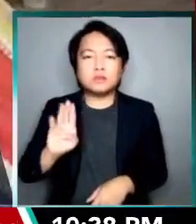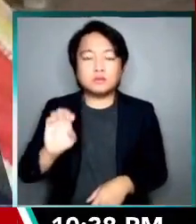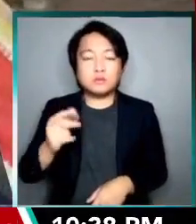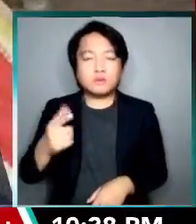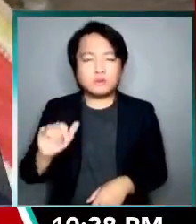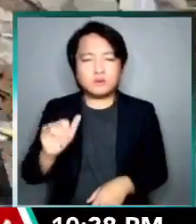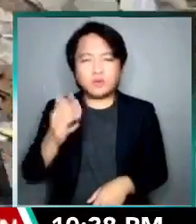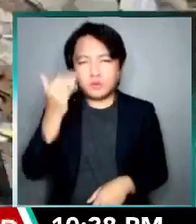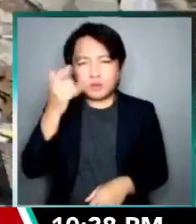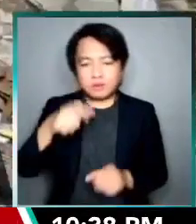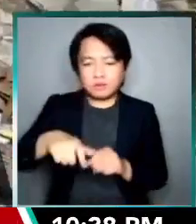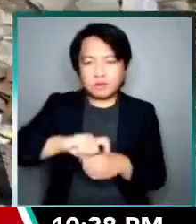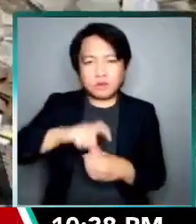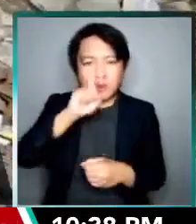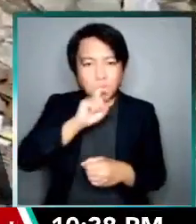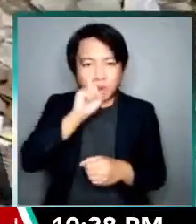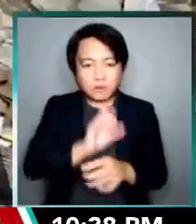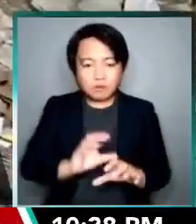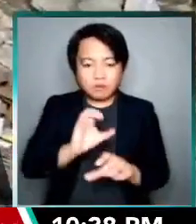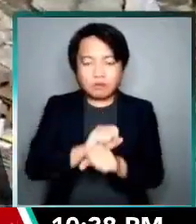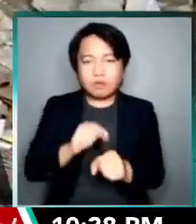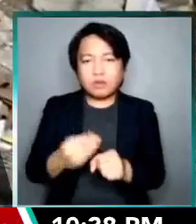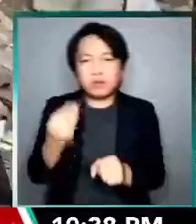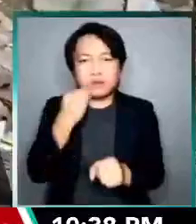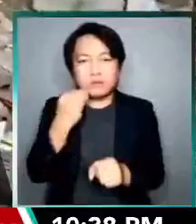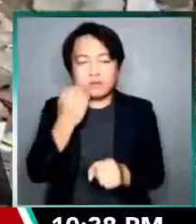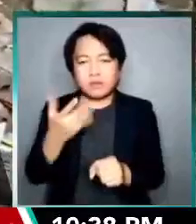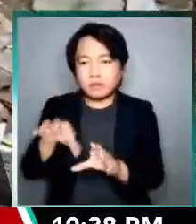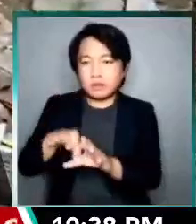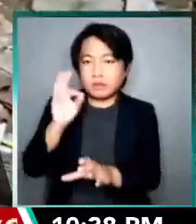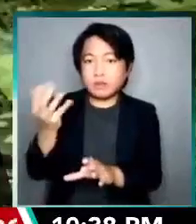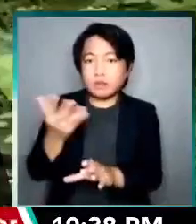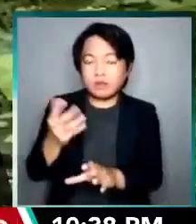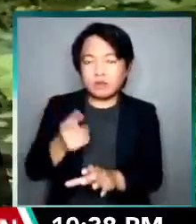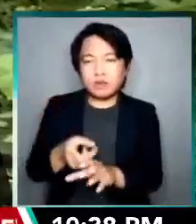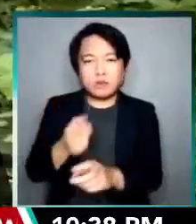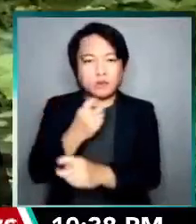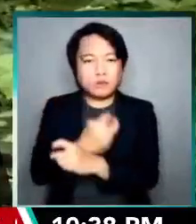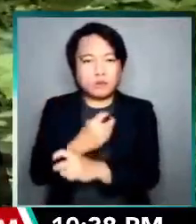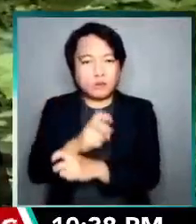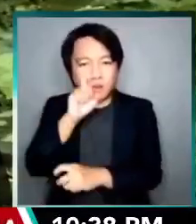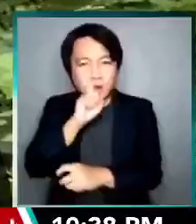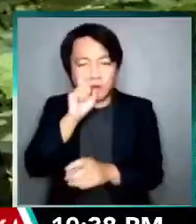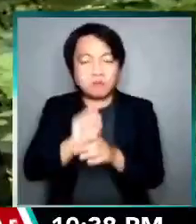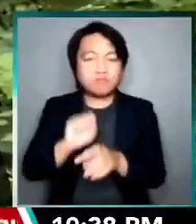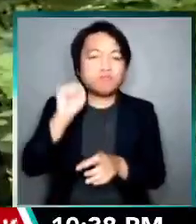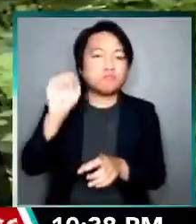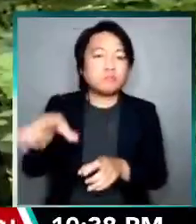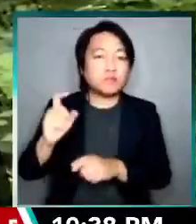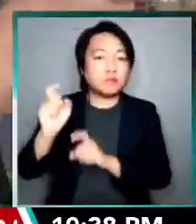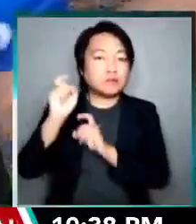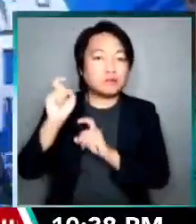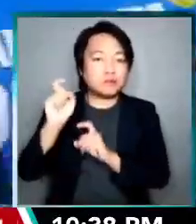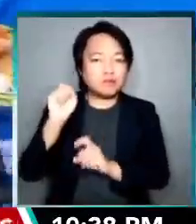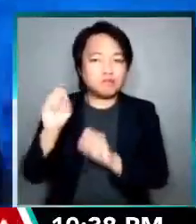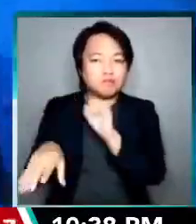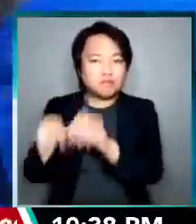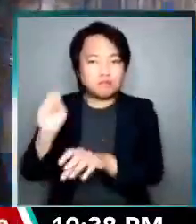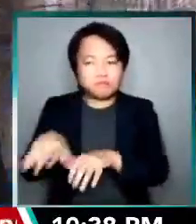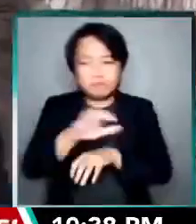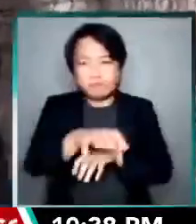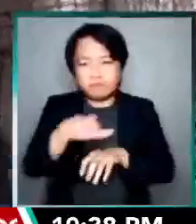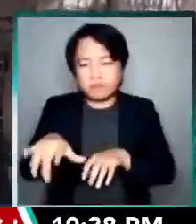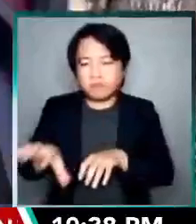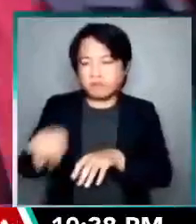pa sa ospital. Nakuha nila ang dilatang beef loaf sa mga expired goods na itinapon ng isang truck malapit sa mga kabahayan. Sa ilalim